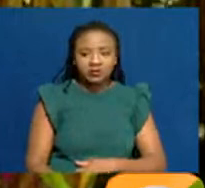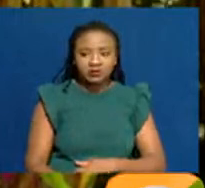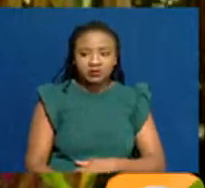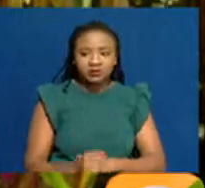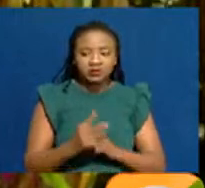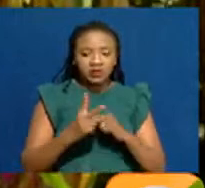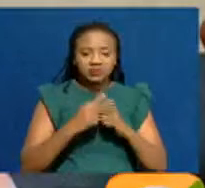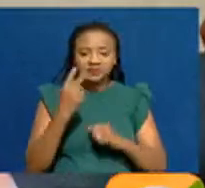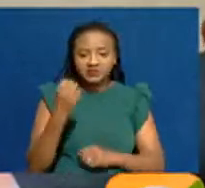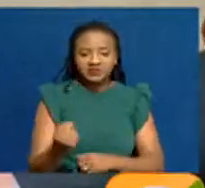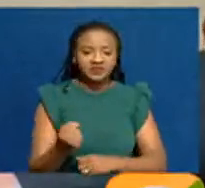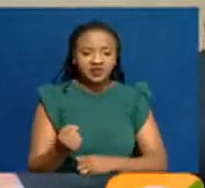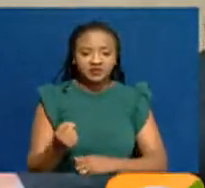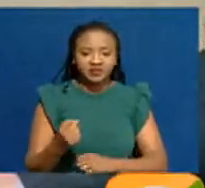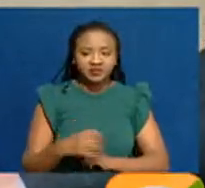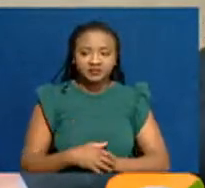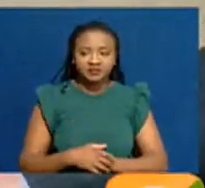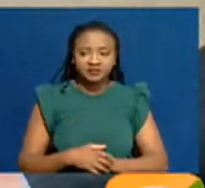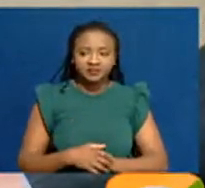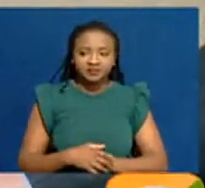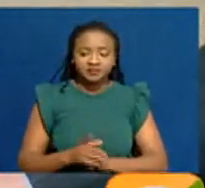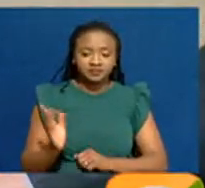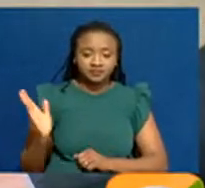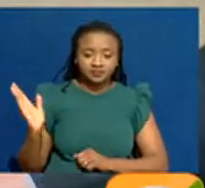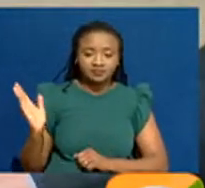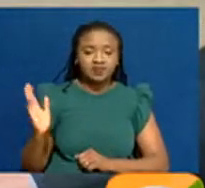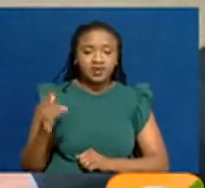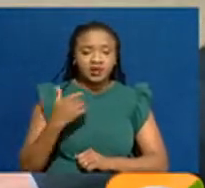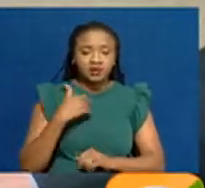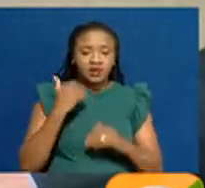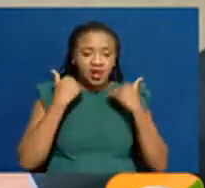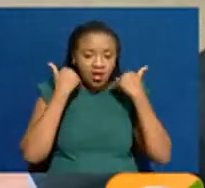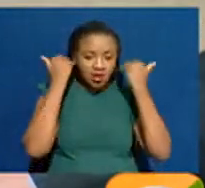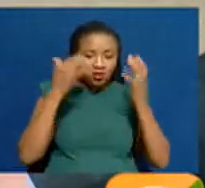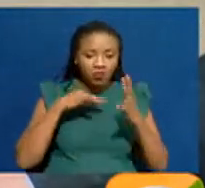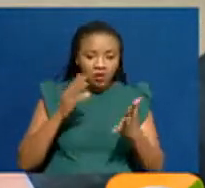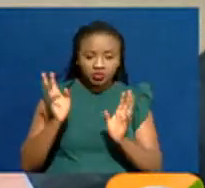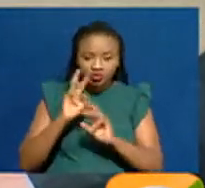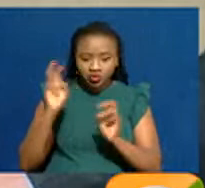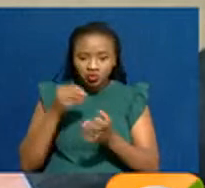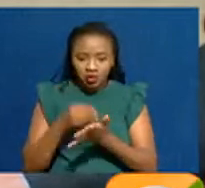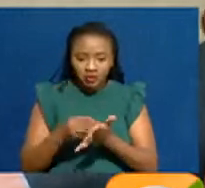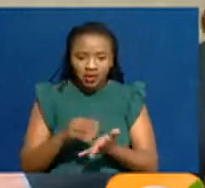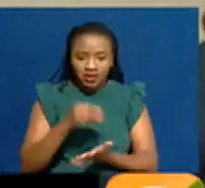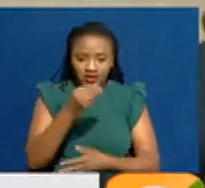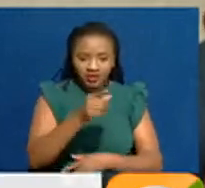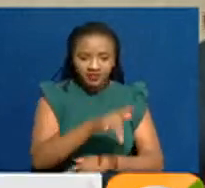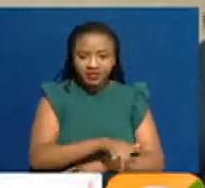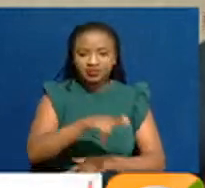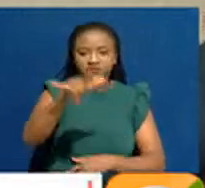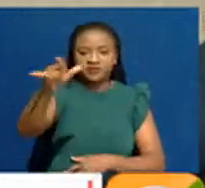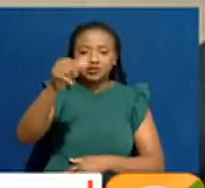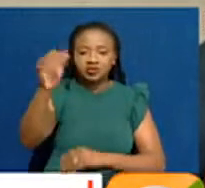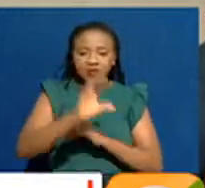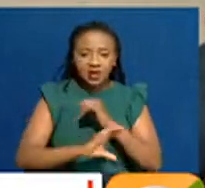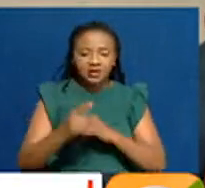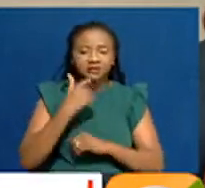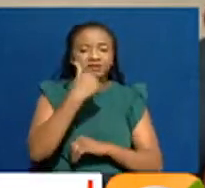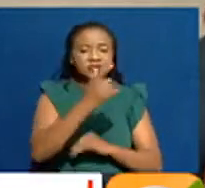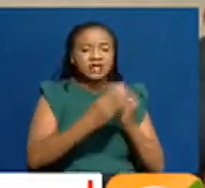miaka 75. Mi nilihangaika tu kutafutia hao pesa ya kuenda ng'ambo, mpaka mi naambia uza